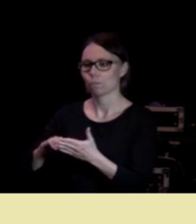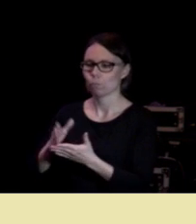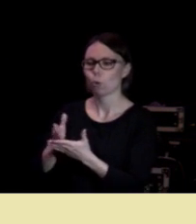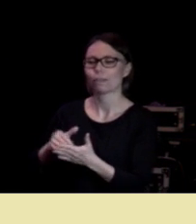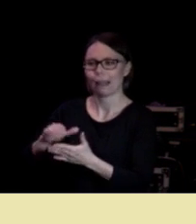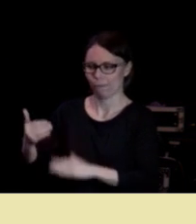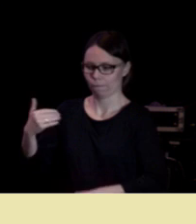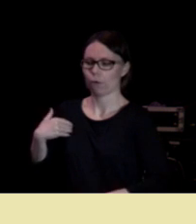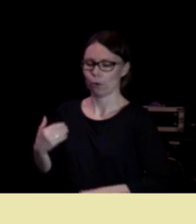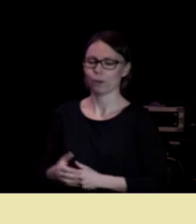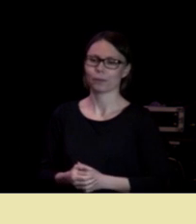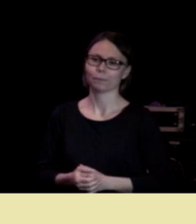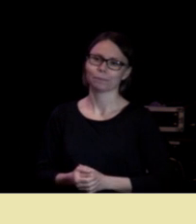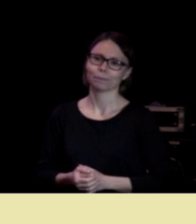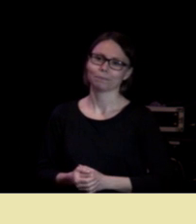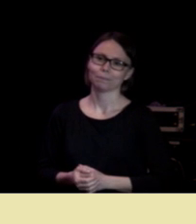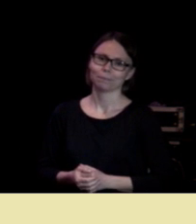tidligere.